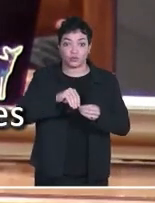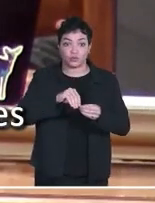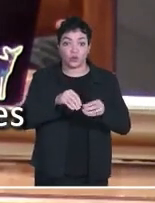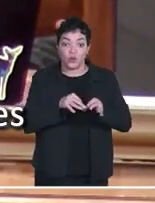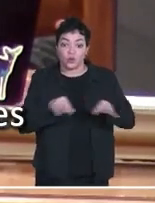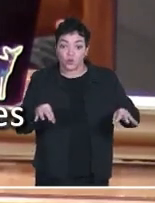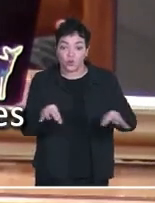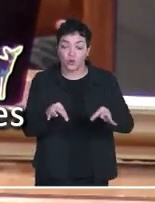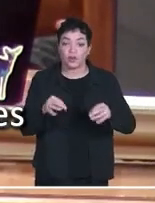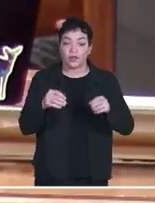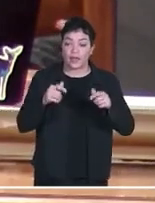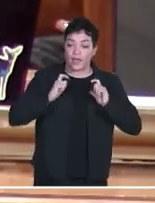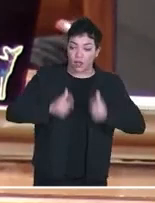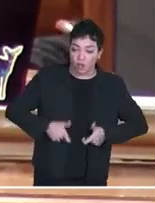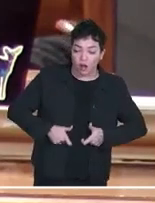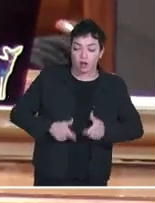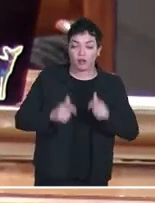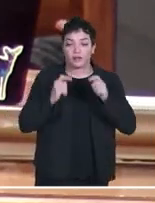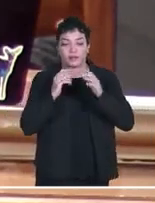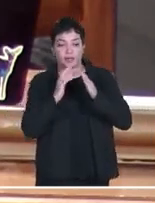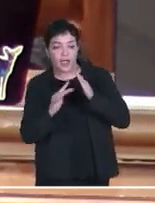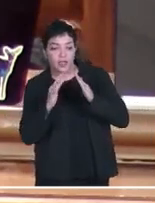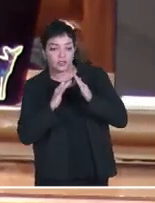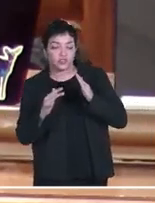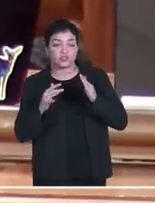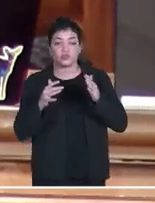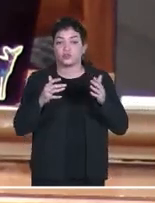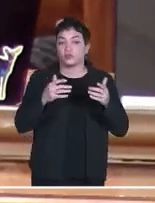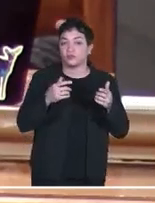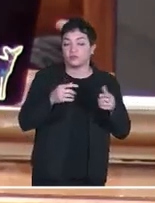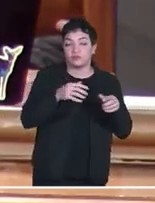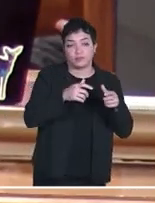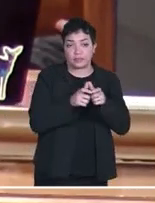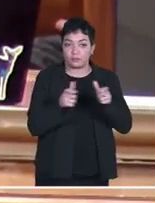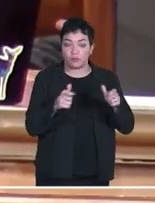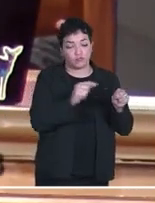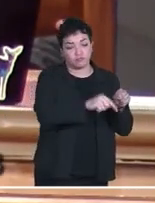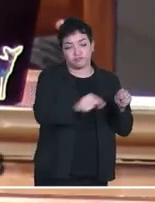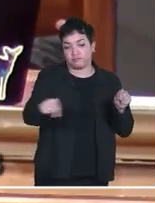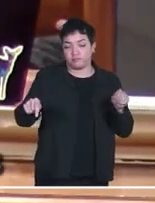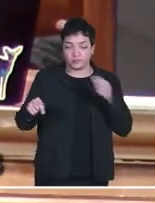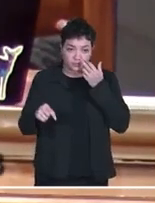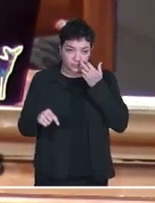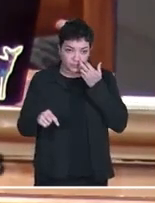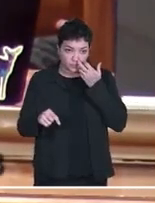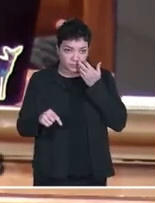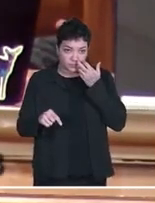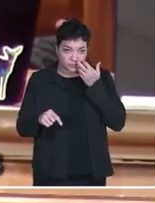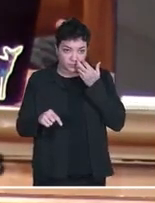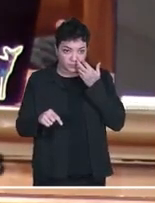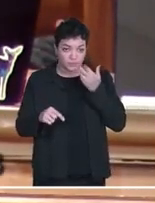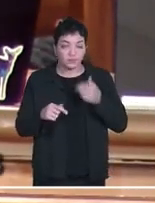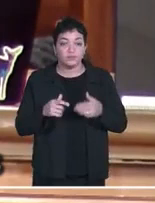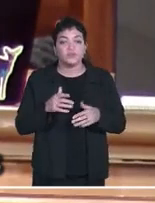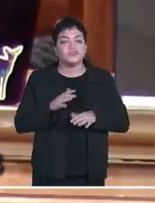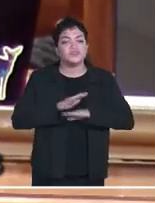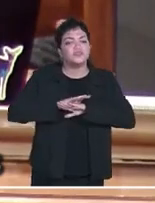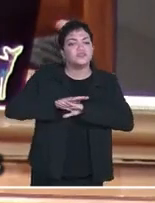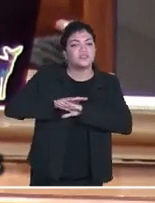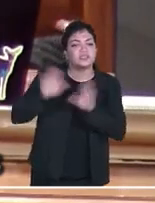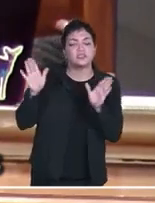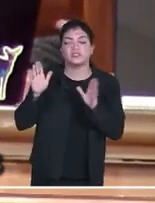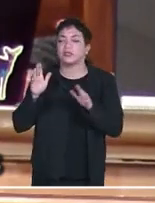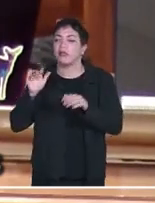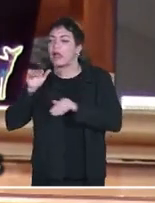seront végétalisés d'ici 10 ans, enfin 8 maintenant. Car nous sortons de la logique de test ou de la logique d'appel à projet, d'appel à volontariat.